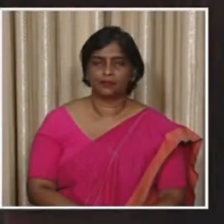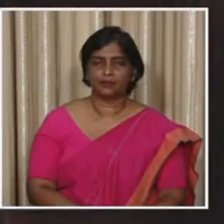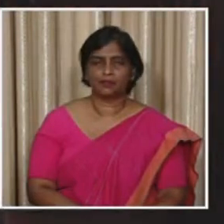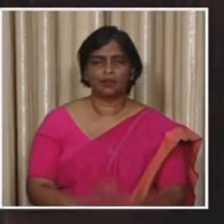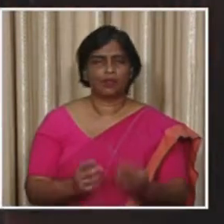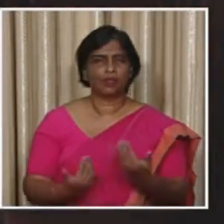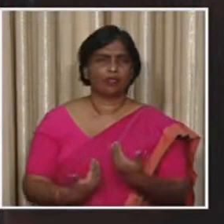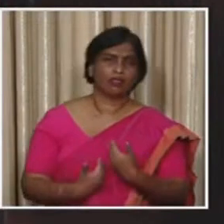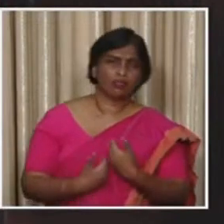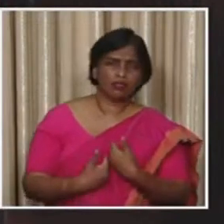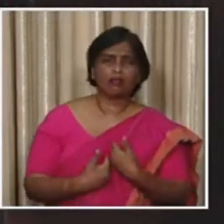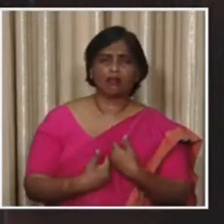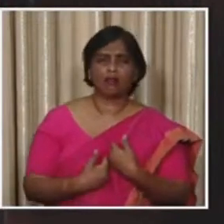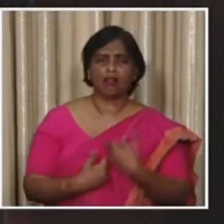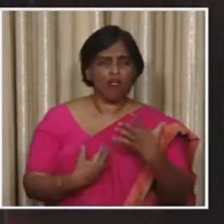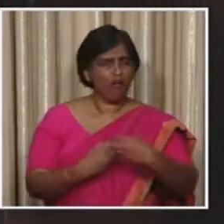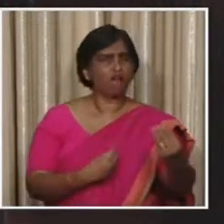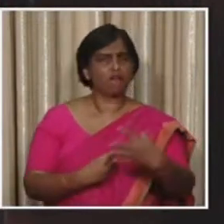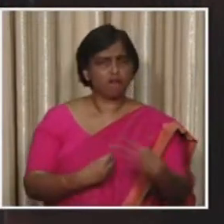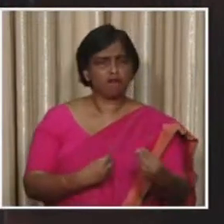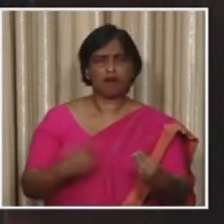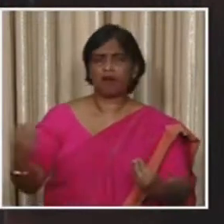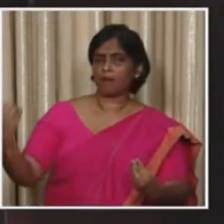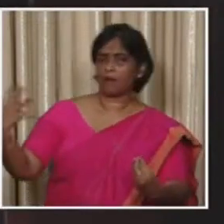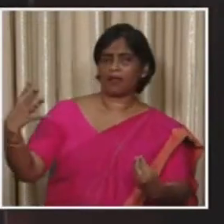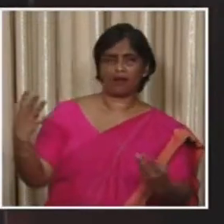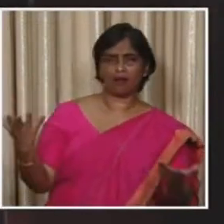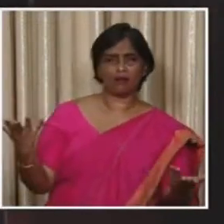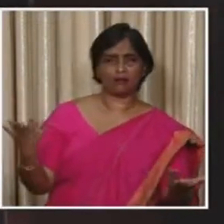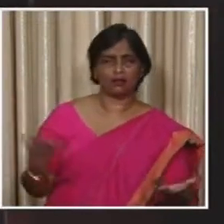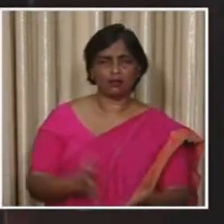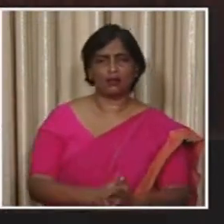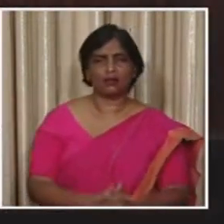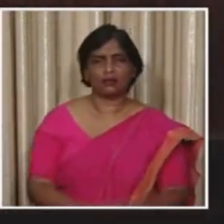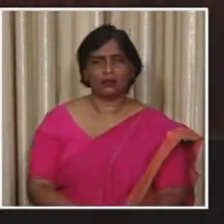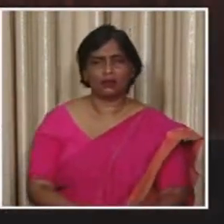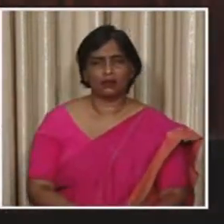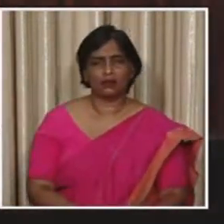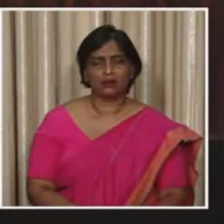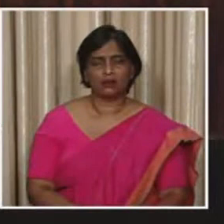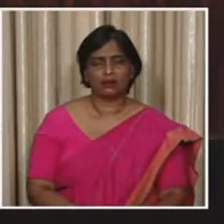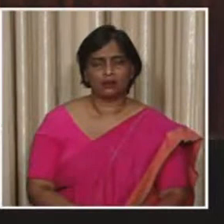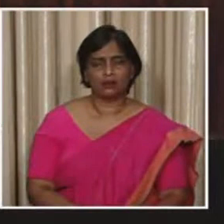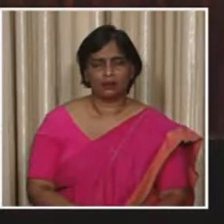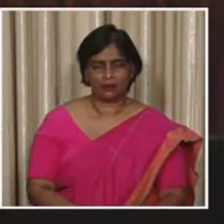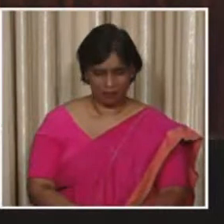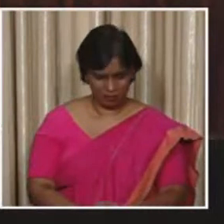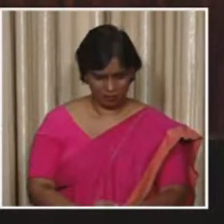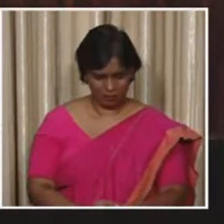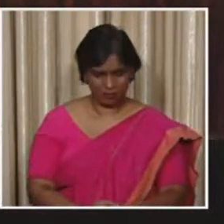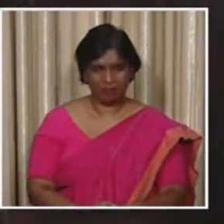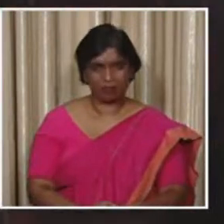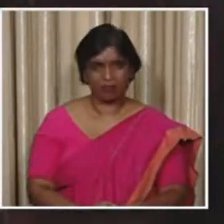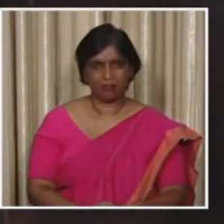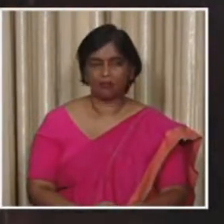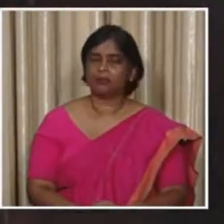කතානායකතුමාට පුදුම රුචිකත්වයක් තියෙනවානේ. මගේ මයික් එක ඔෆ් එකේ තියන්නේ ජනාධිපතිතුමාගේ මයික් එක ඔන් කරන්න. ඔබතුමා ඒක ගැන කතා කරන්නේ ඔබතුමා කතා කරන්න. මම